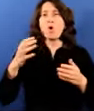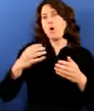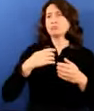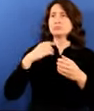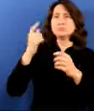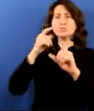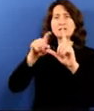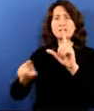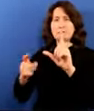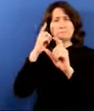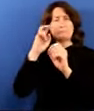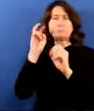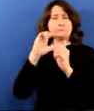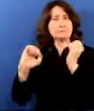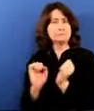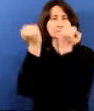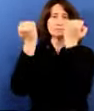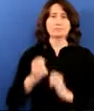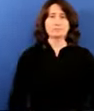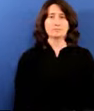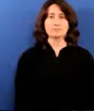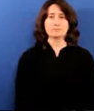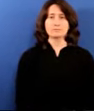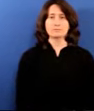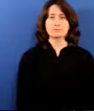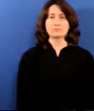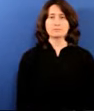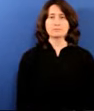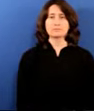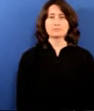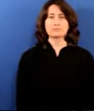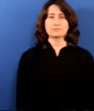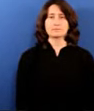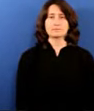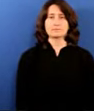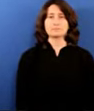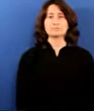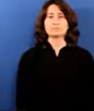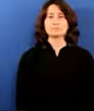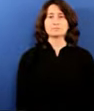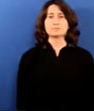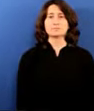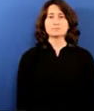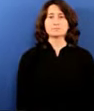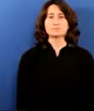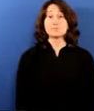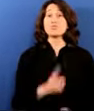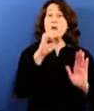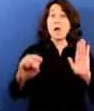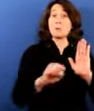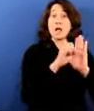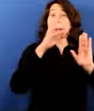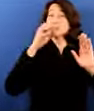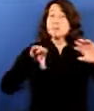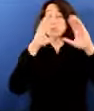nagusiak bilduko dituena. Bilboko Udala eta Bizkaiko Foru Aldundia sustatzen ari diren ekimenak, hiriaren eta lurraldaren posizioa